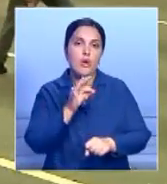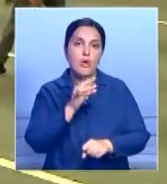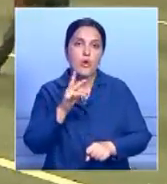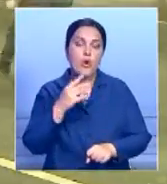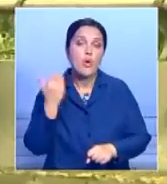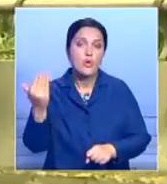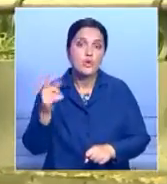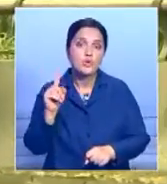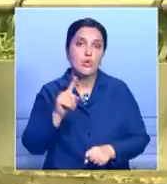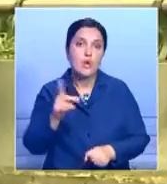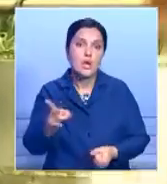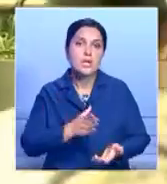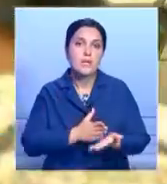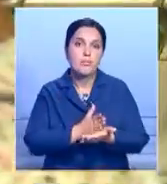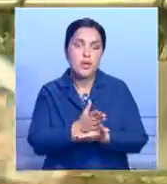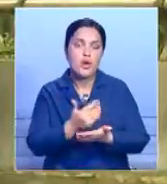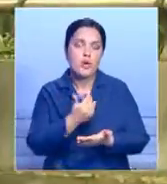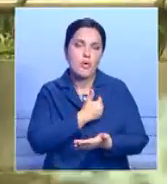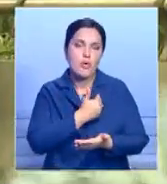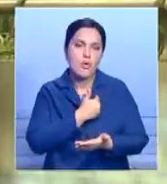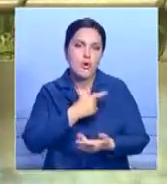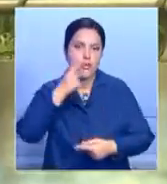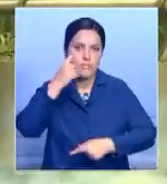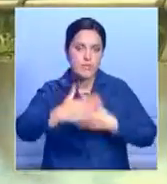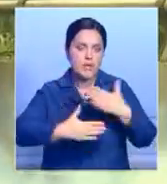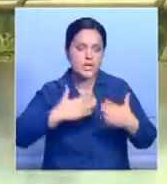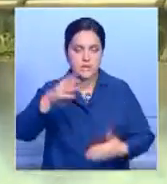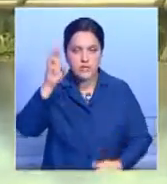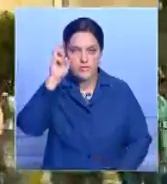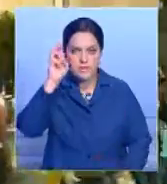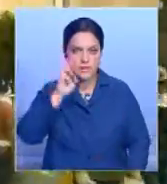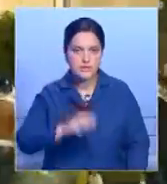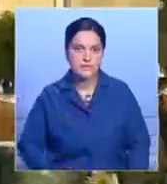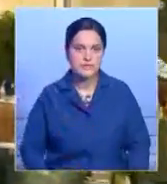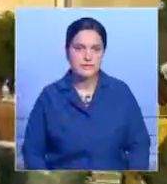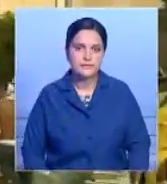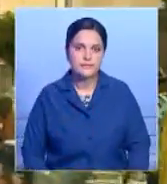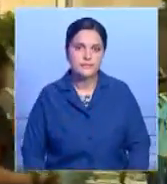утверждает, что действия оппозиции направлены на дестабилизацию страны.